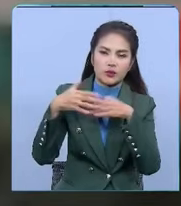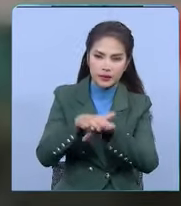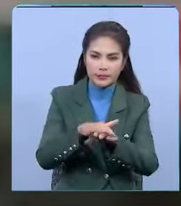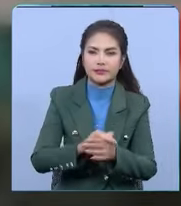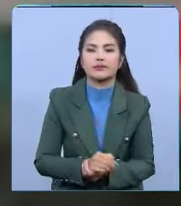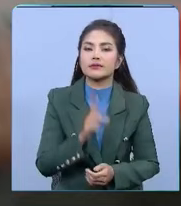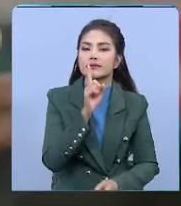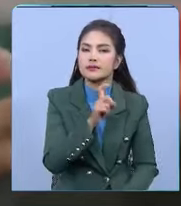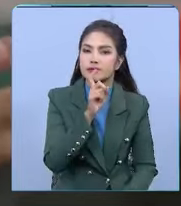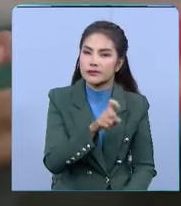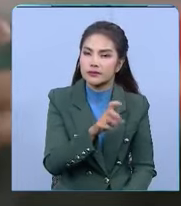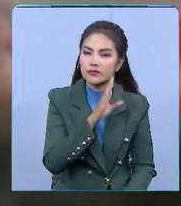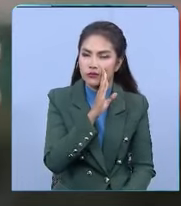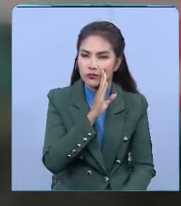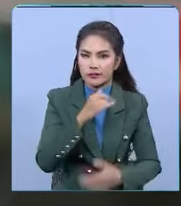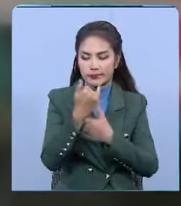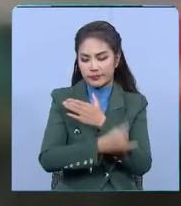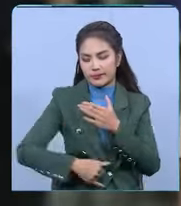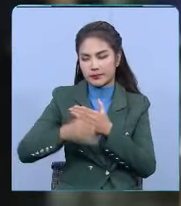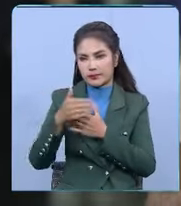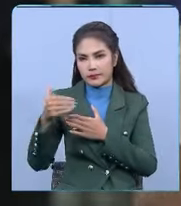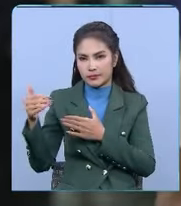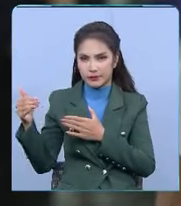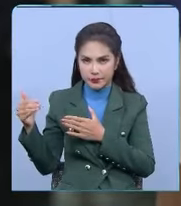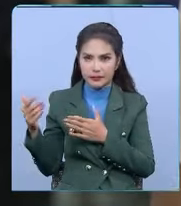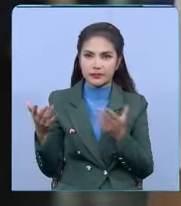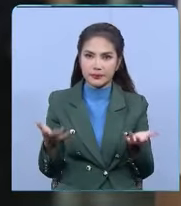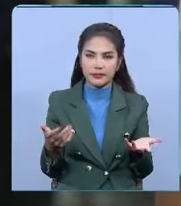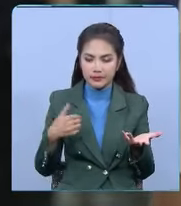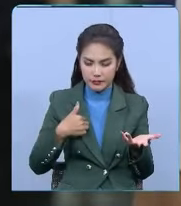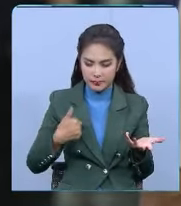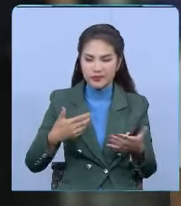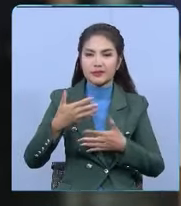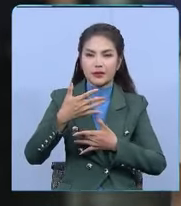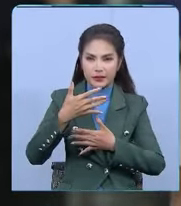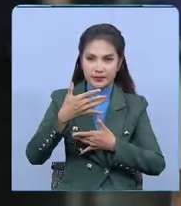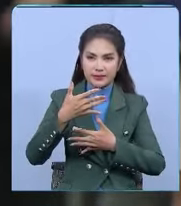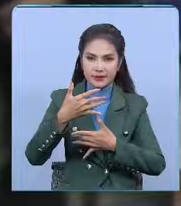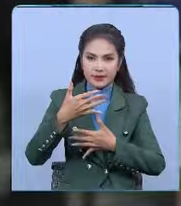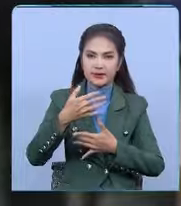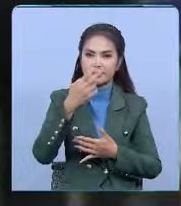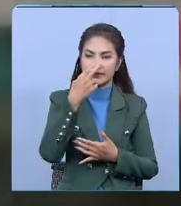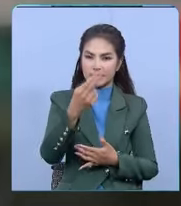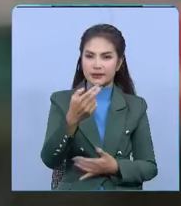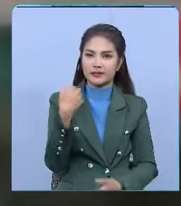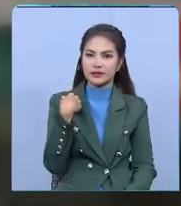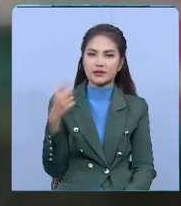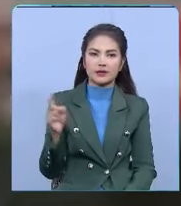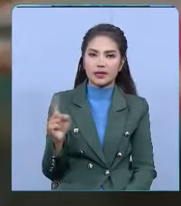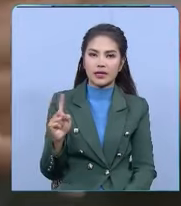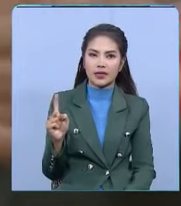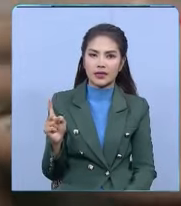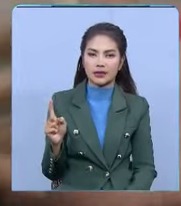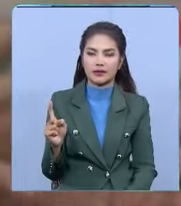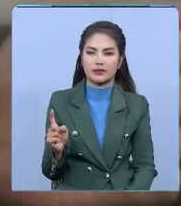ครับสมมติว่าต่างชาติที่ตอนนี้เขามีบอกว่าเราอยู่ในแหล่งเยาวราชเนี่ยฮะเราจะเห็นว่ามีบางทีต่างชาติที่เข้ามาถ้